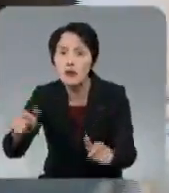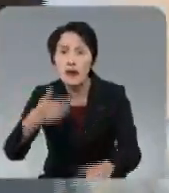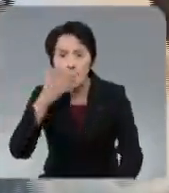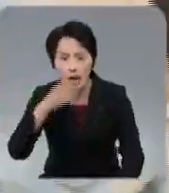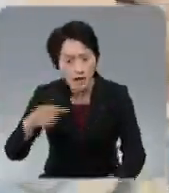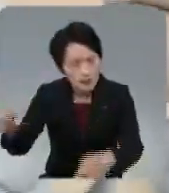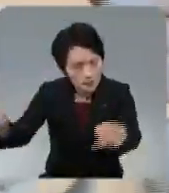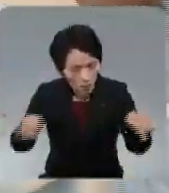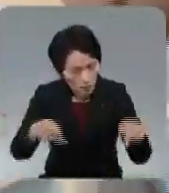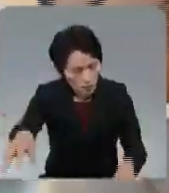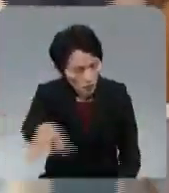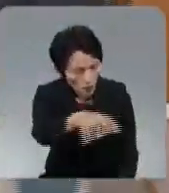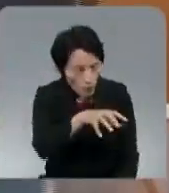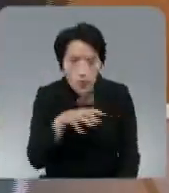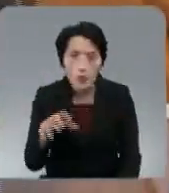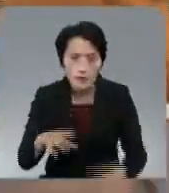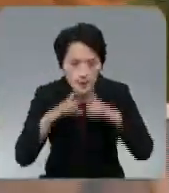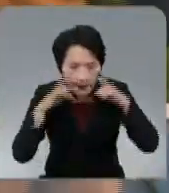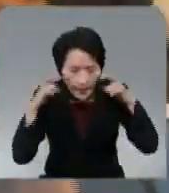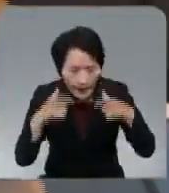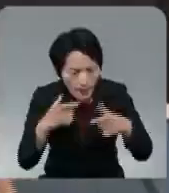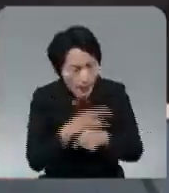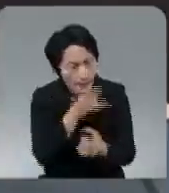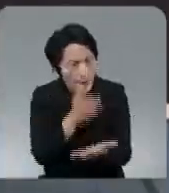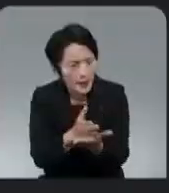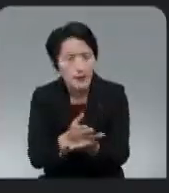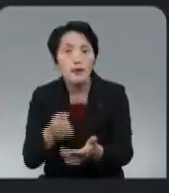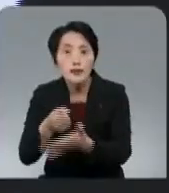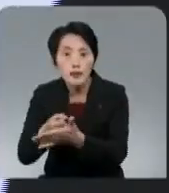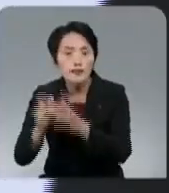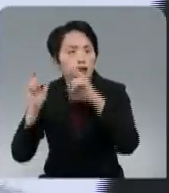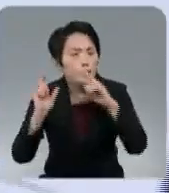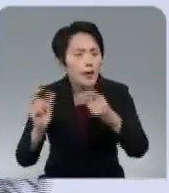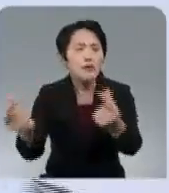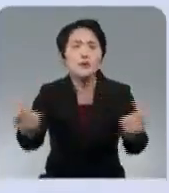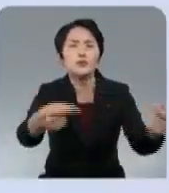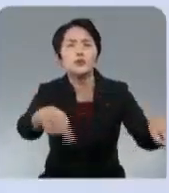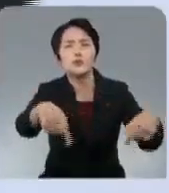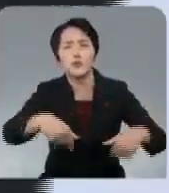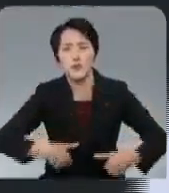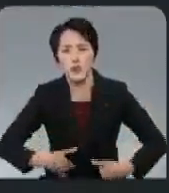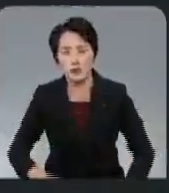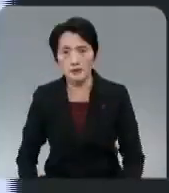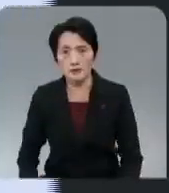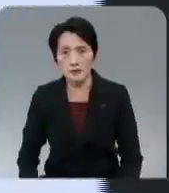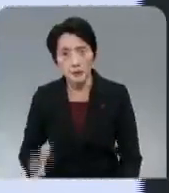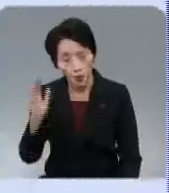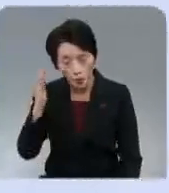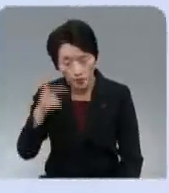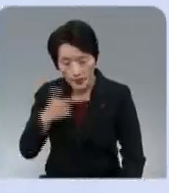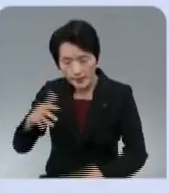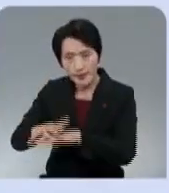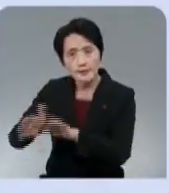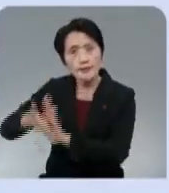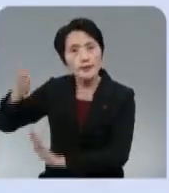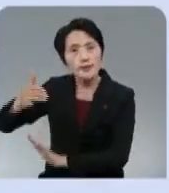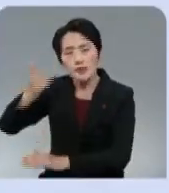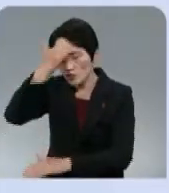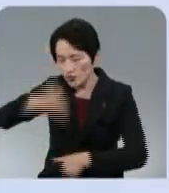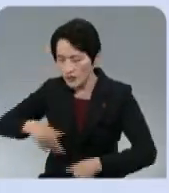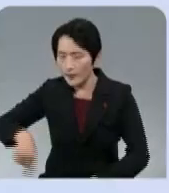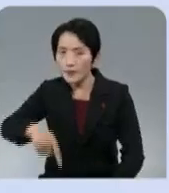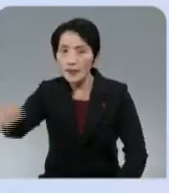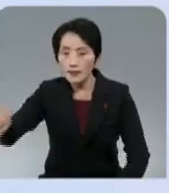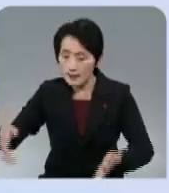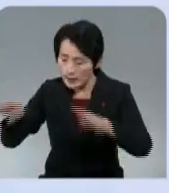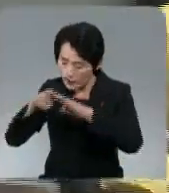nới lỏng nghĩa vụ đeo khẩu trang trong không gian kín cần được quyết định sau khi thảo luận với Ủy ban phòng chống tai nạn và quản lý an toàn Trung ương tương tự khi Chính phủ